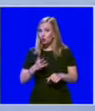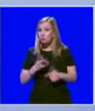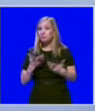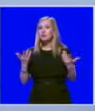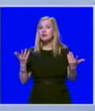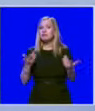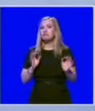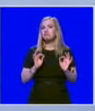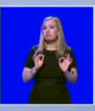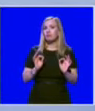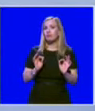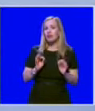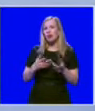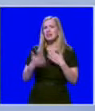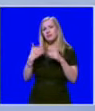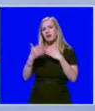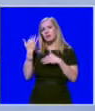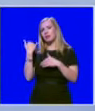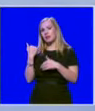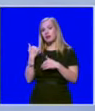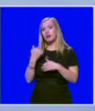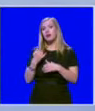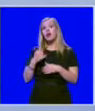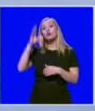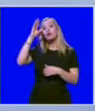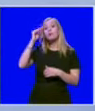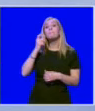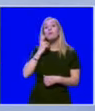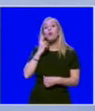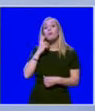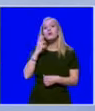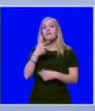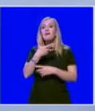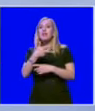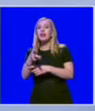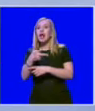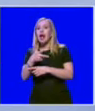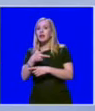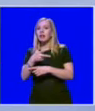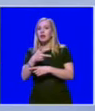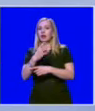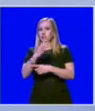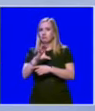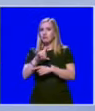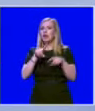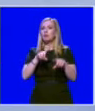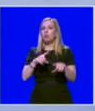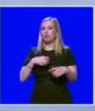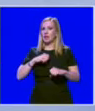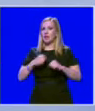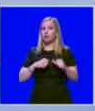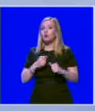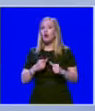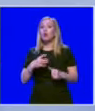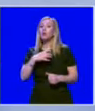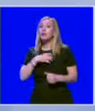Че, например, дайте да се върнем малко назад. Господин Бойко Борисов, който във видеята изключително много се дразни, когато ГЕРБ бива свързан по някакъв начин